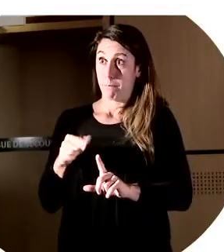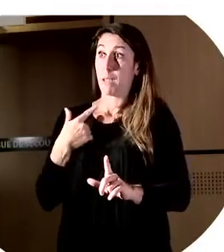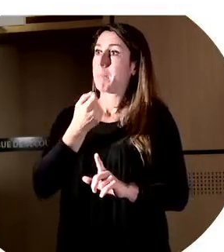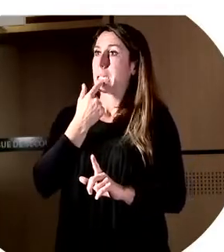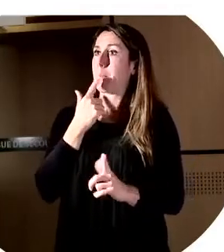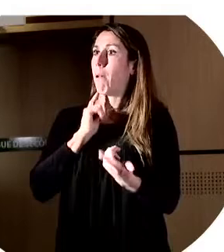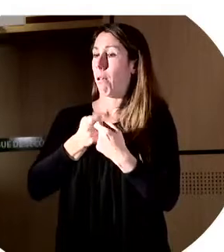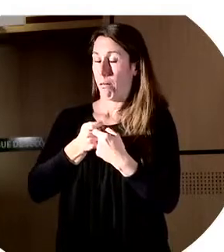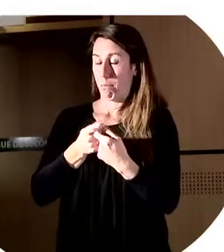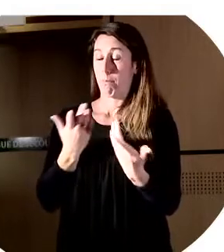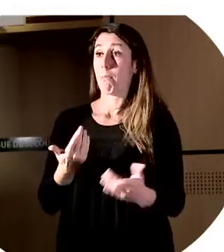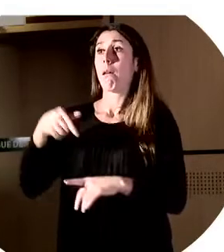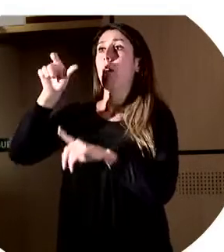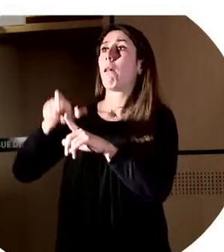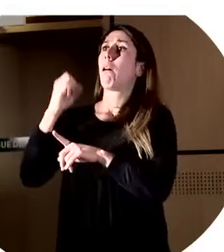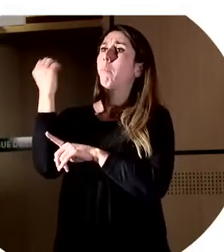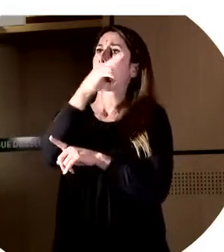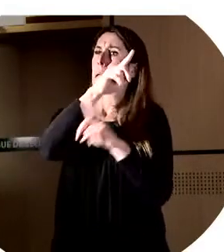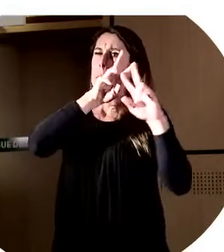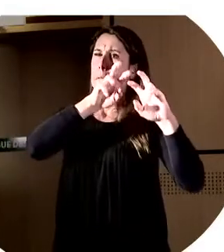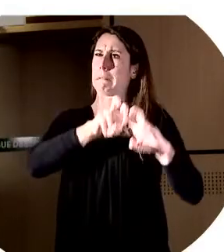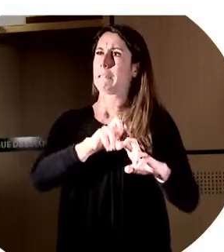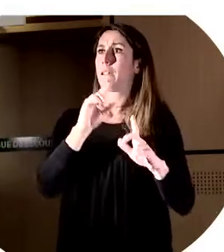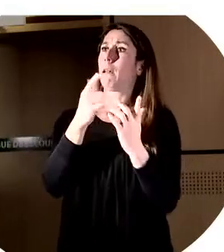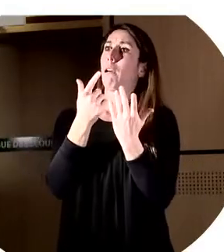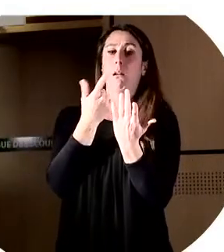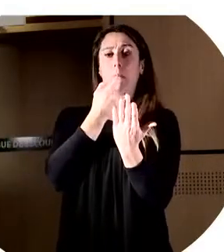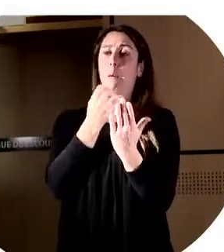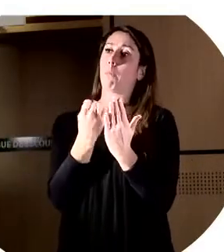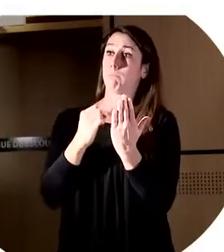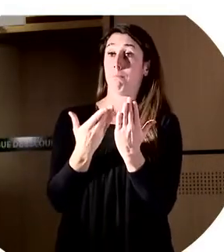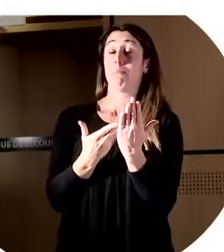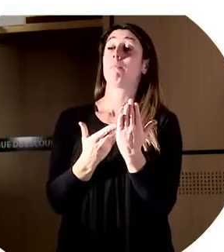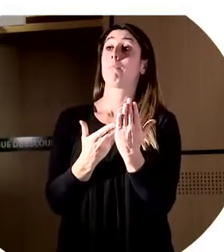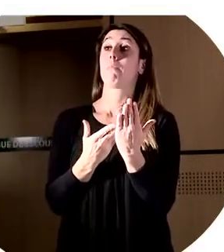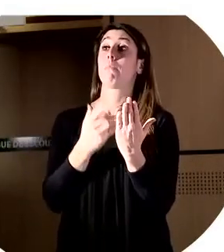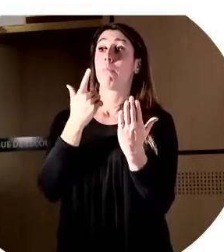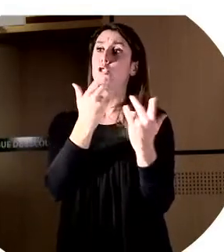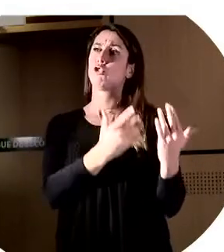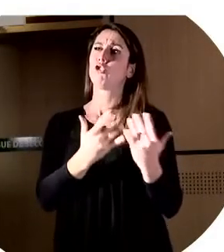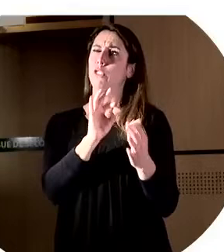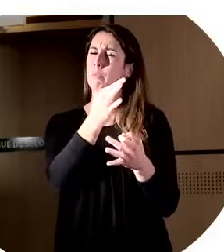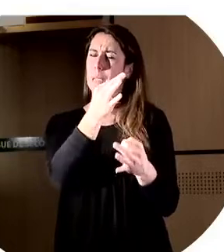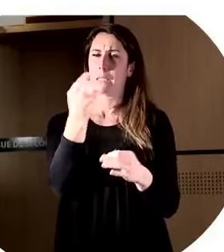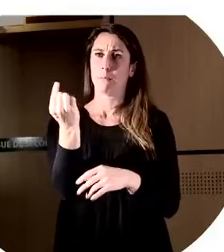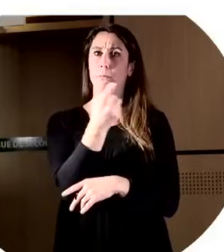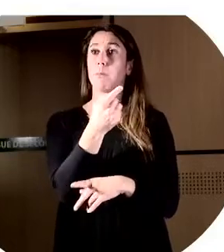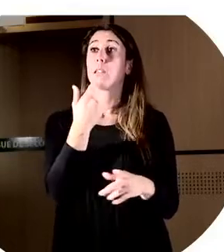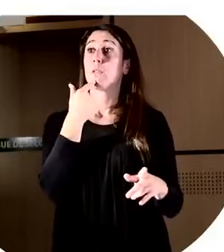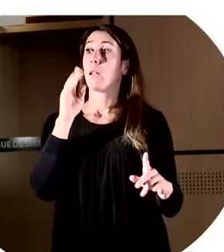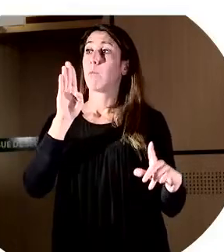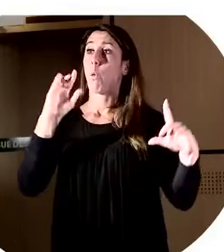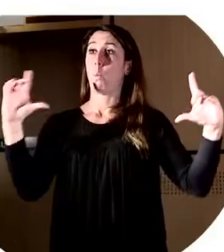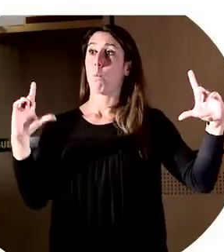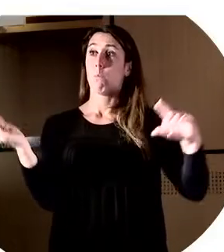loin l'étude de la non-observance. Donc on retrouve ici, en bleu, vous retrouvez les 53% de